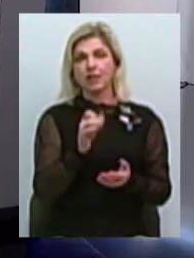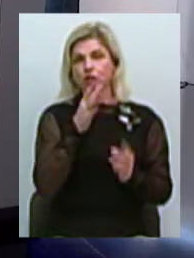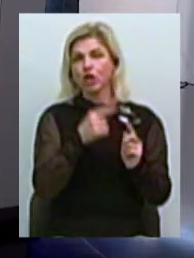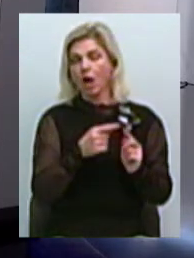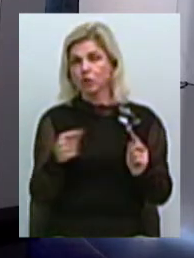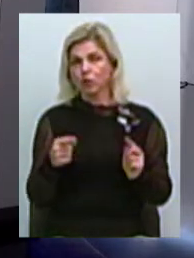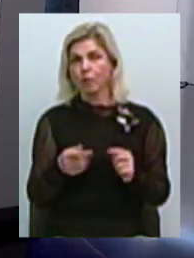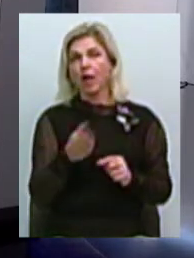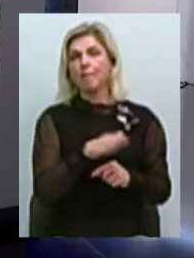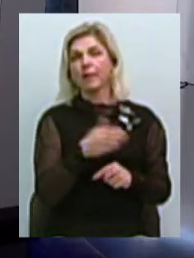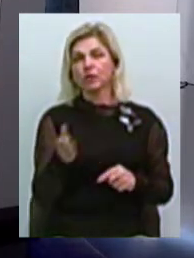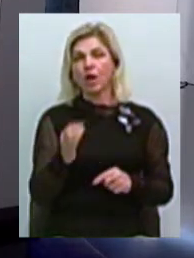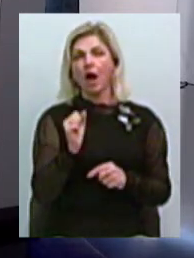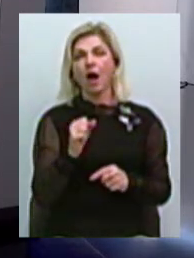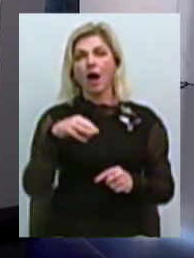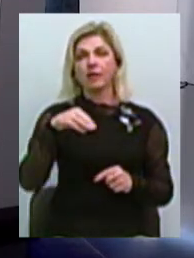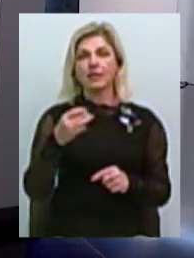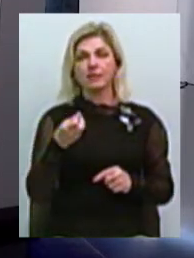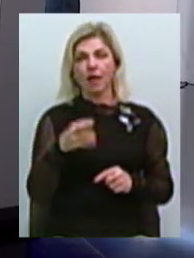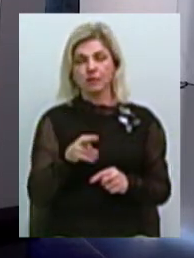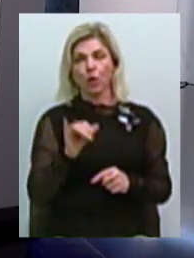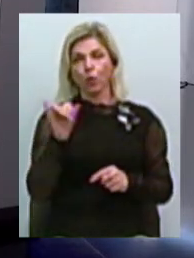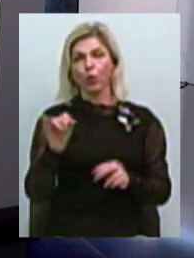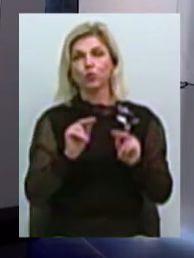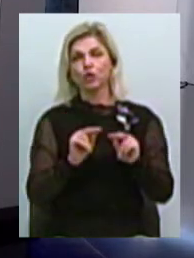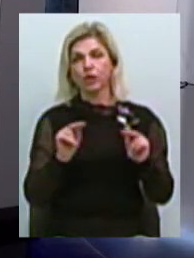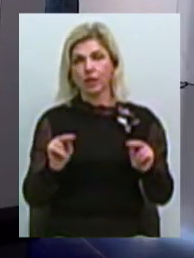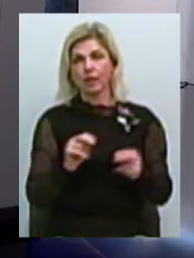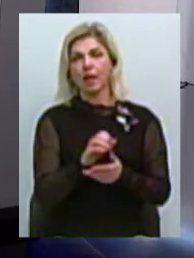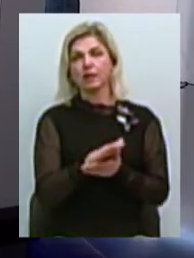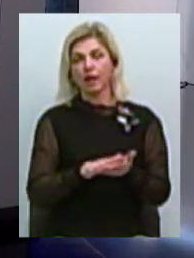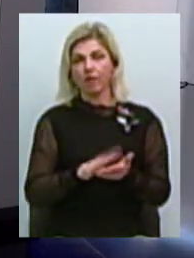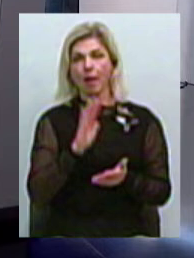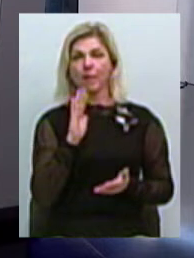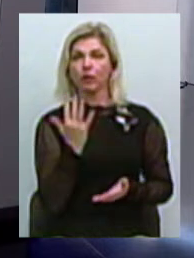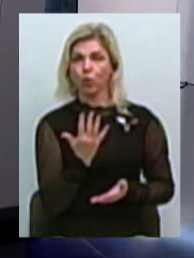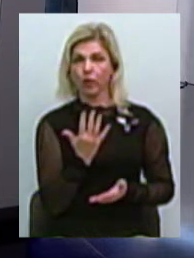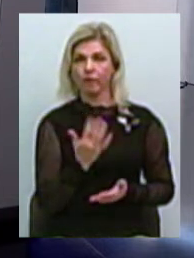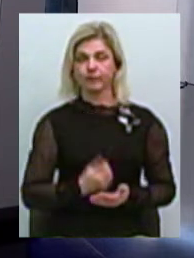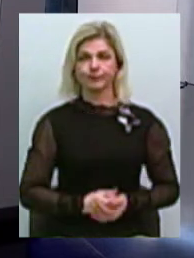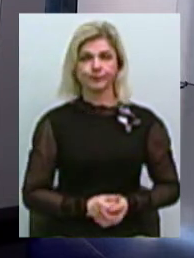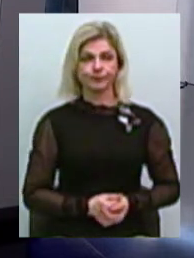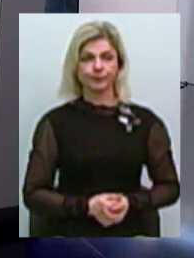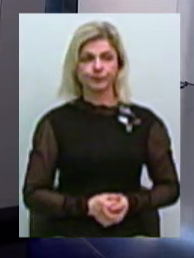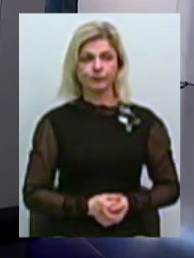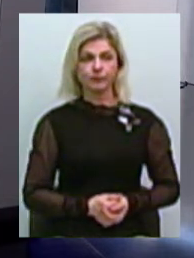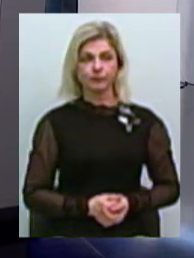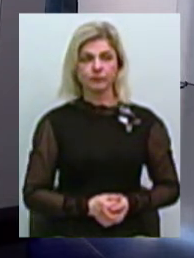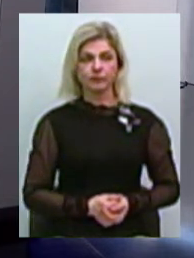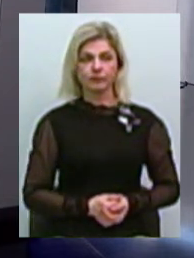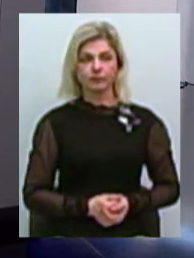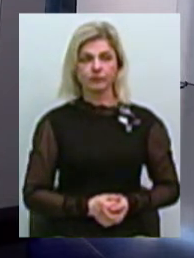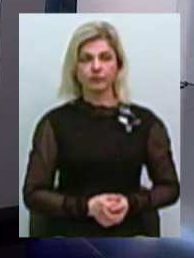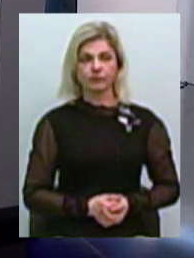що міжатестаційний період у вчителя триває 5 років чергової атестації,